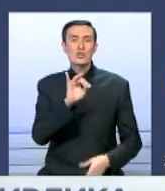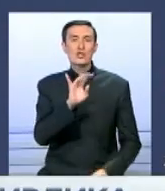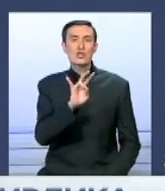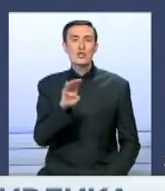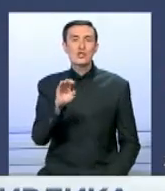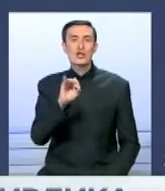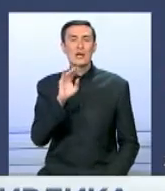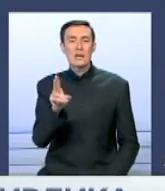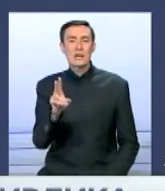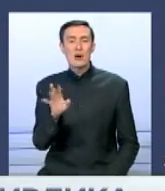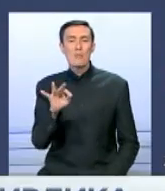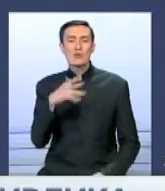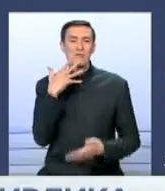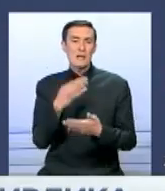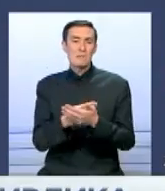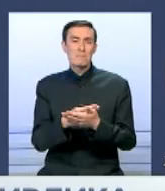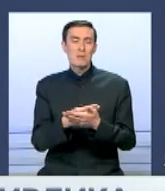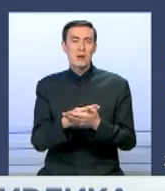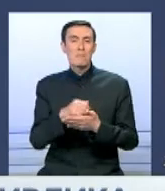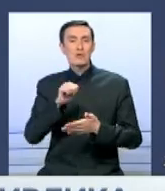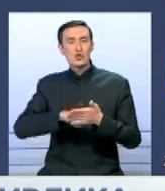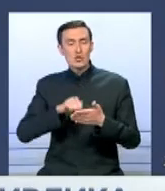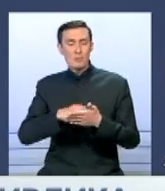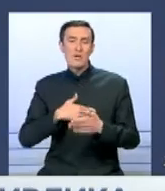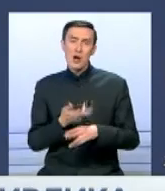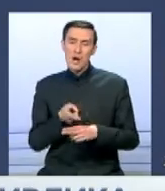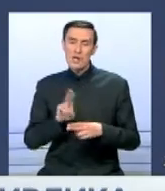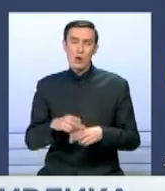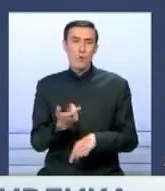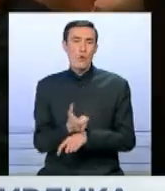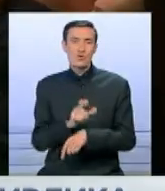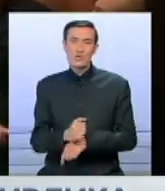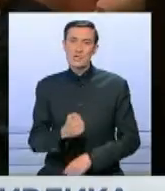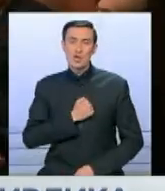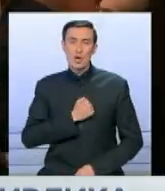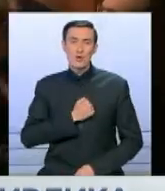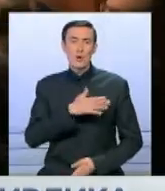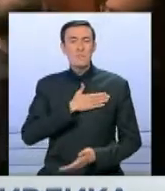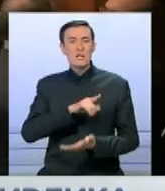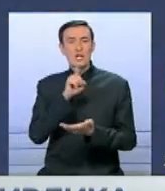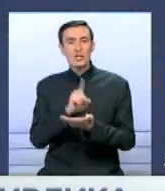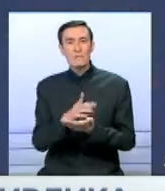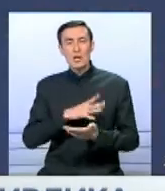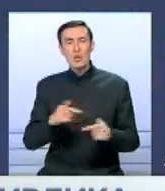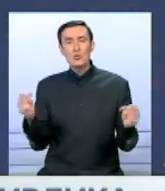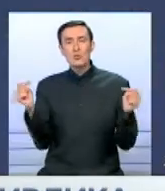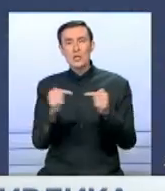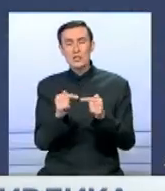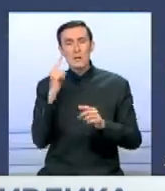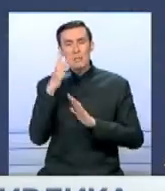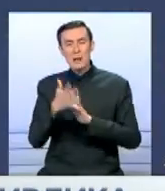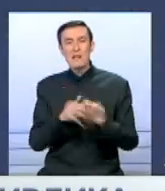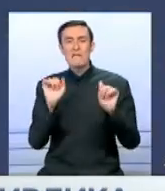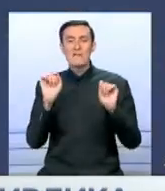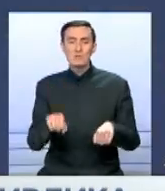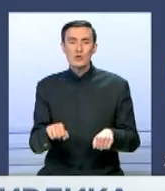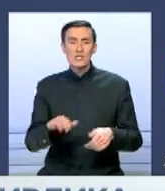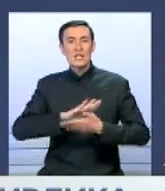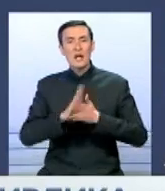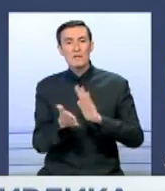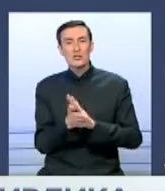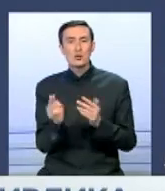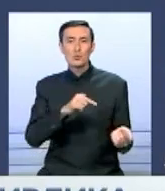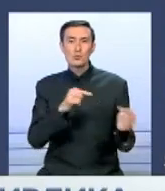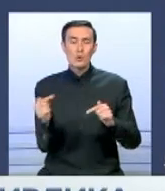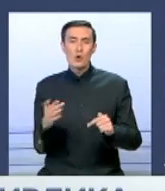по внутриполитическим соображениям. И я очень сожалею об этом. Мы должны были уточнить и понять, есть ли шансы прийти к соглашению,